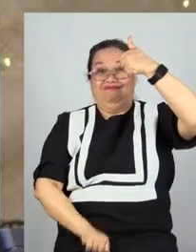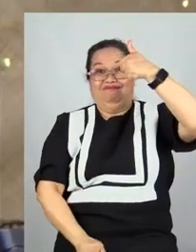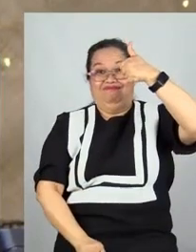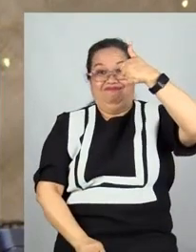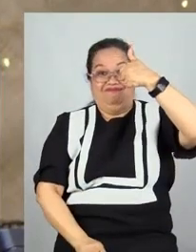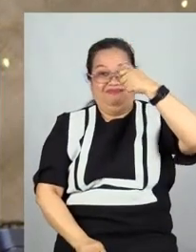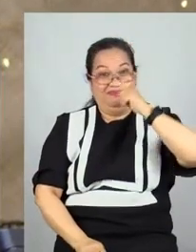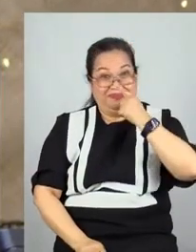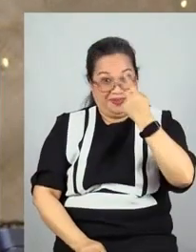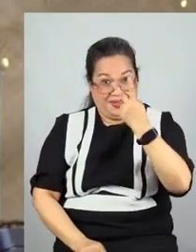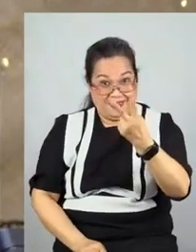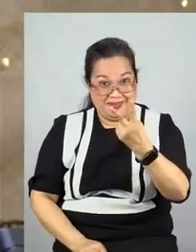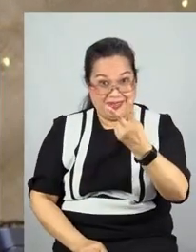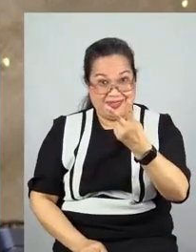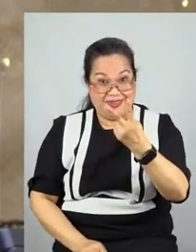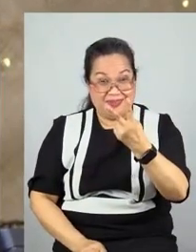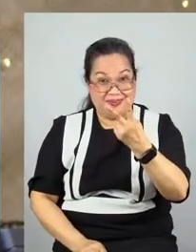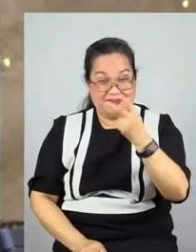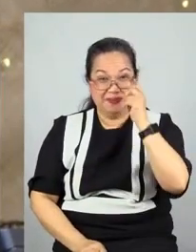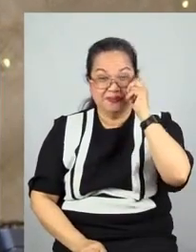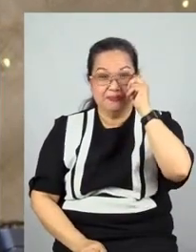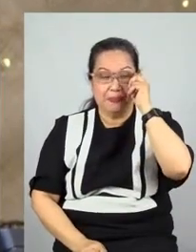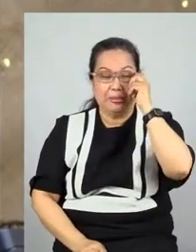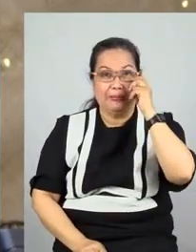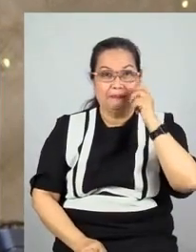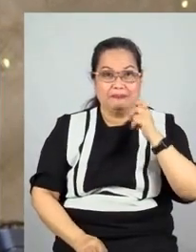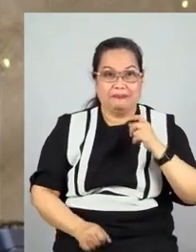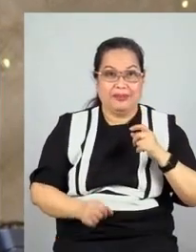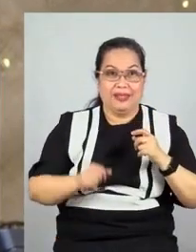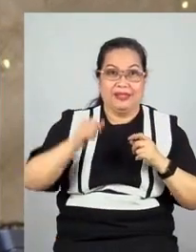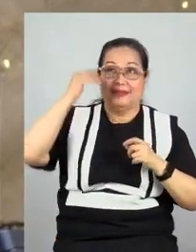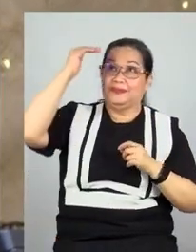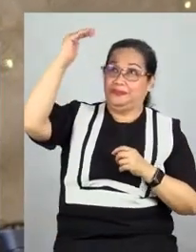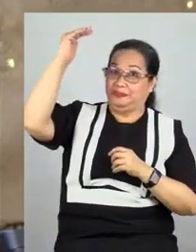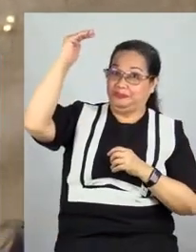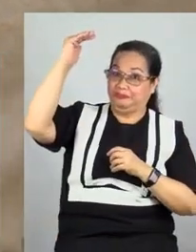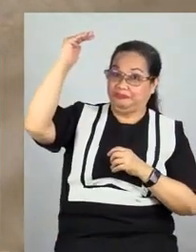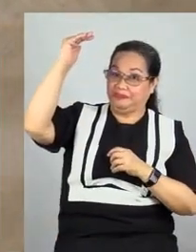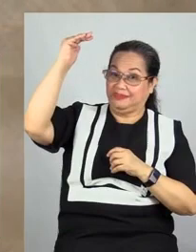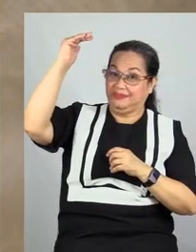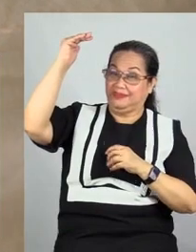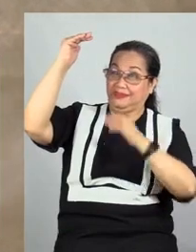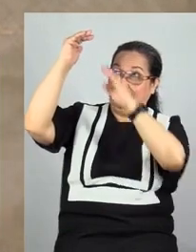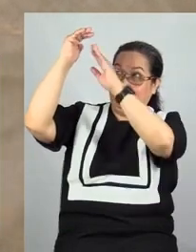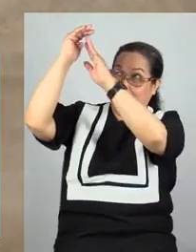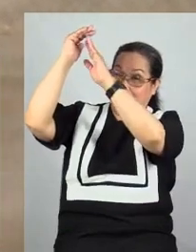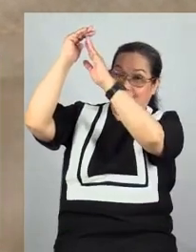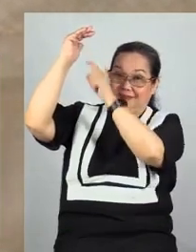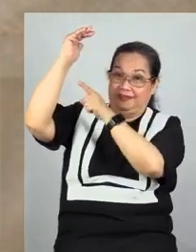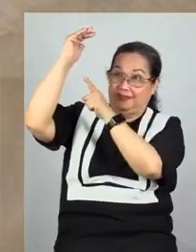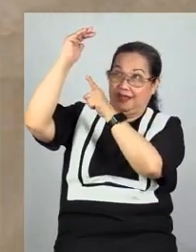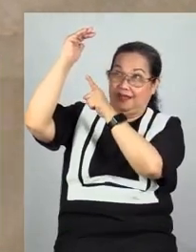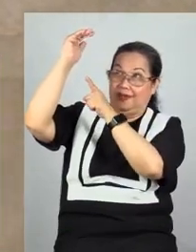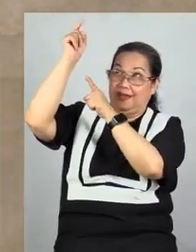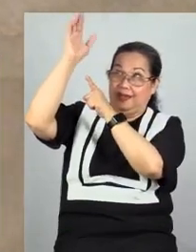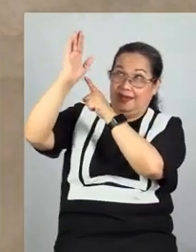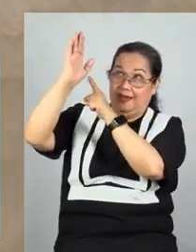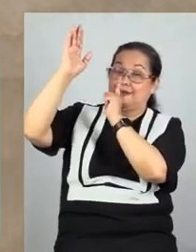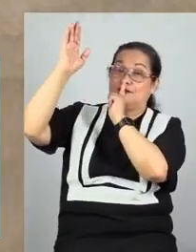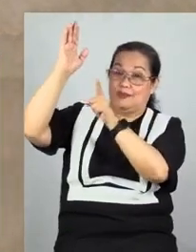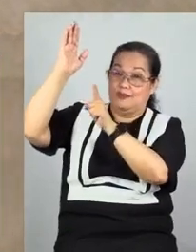So nakita niyo ba yung math? Dito siya galing. Sa kataas-taasan, siya ay tunay na